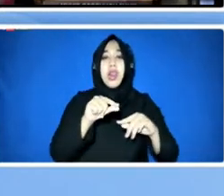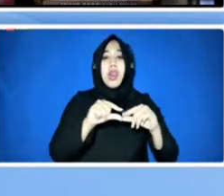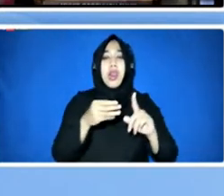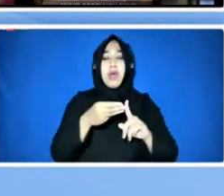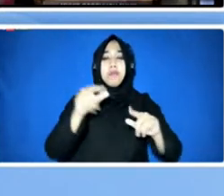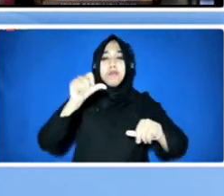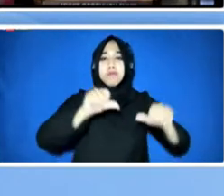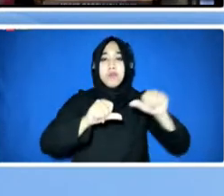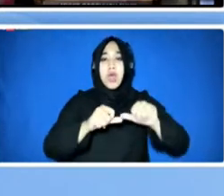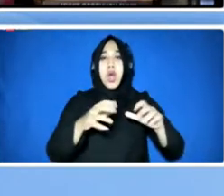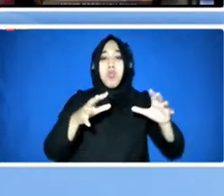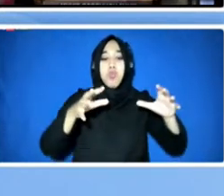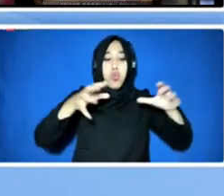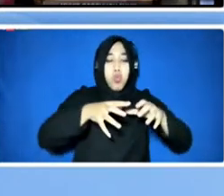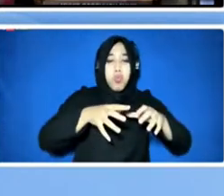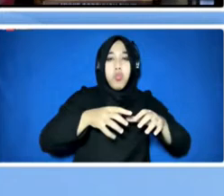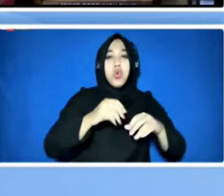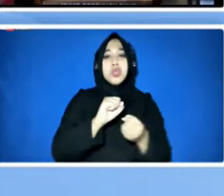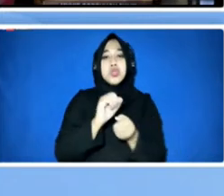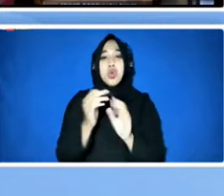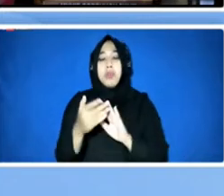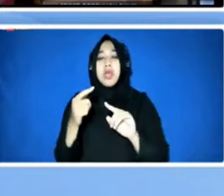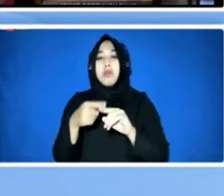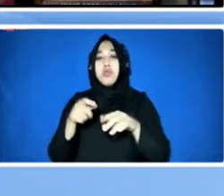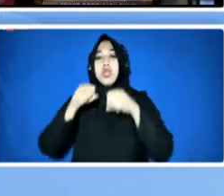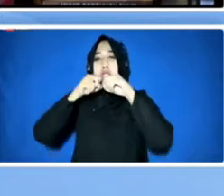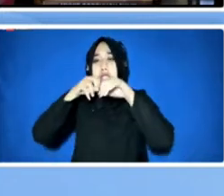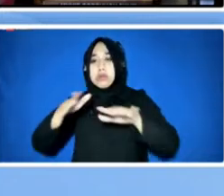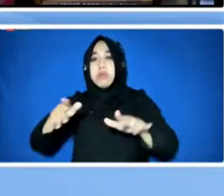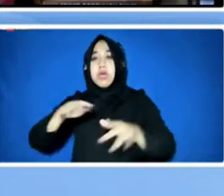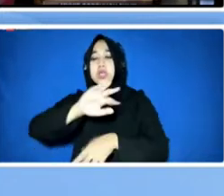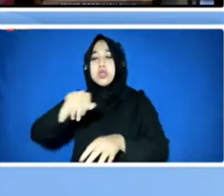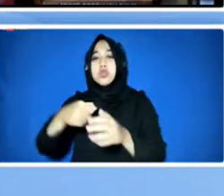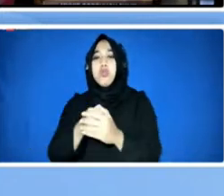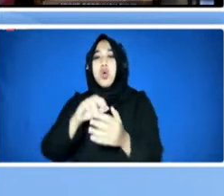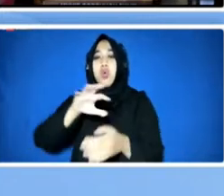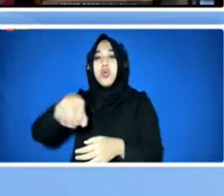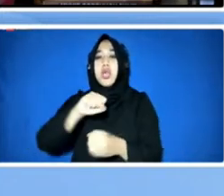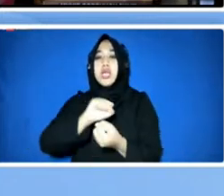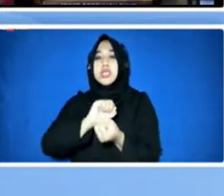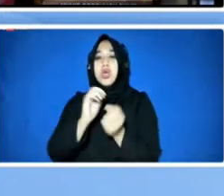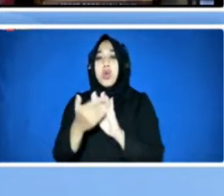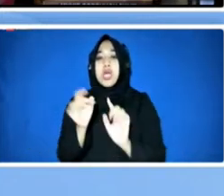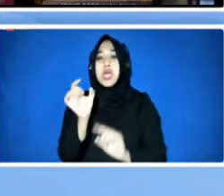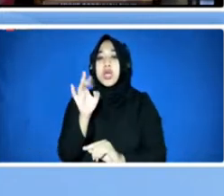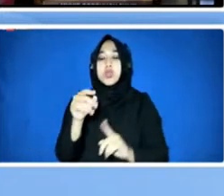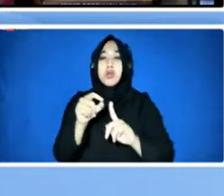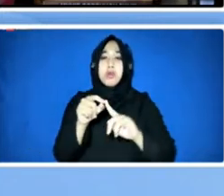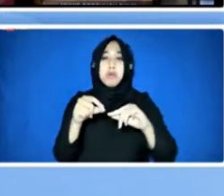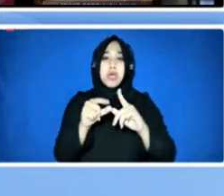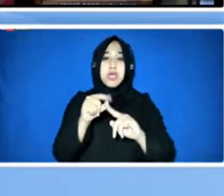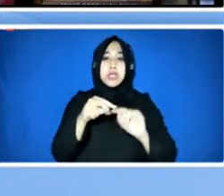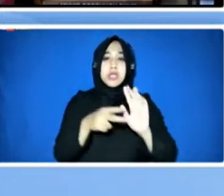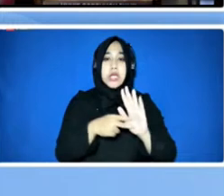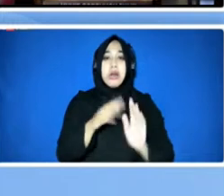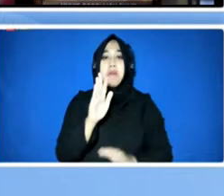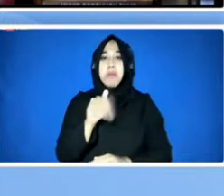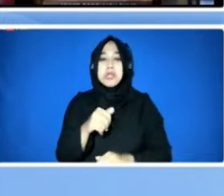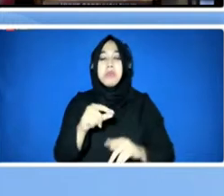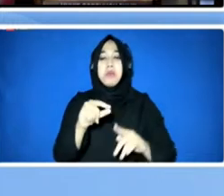kalau yang government ini sudah disebar di seluruh wilayah di Jawa Timur. Ya, kecuali Pacitan yang masih menggunakan TCM saja.